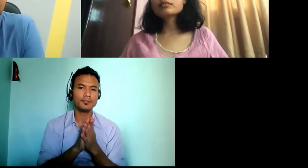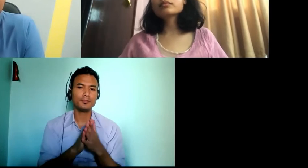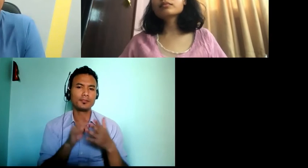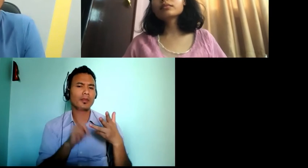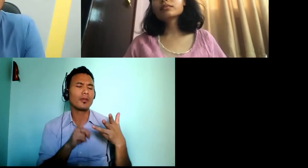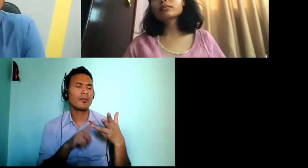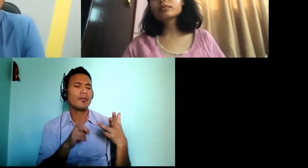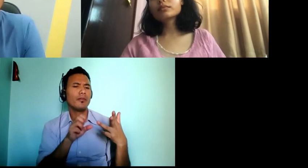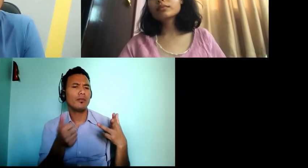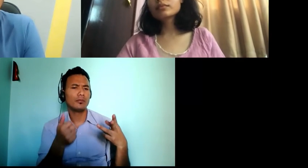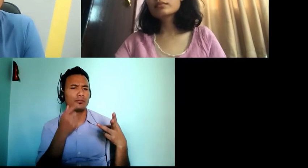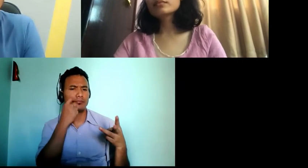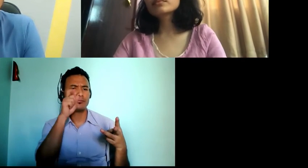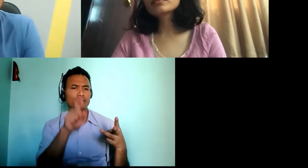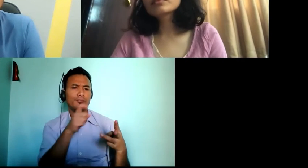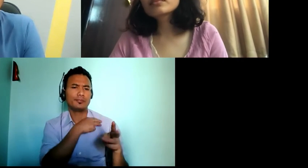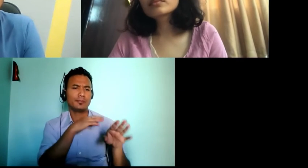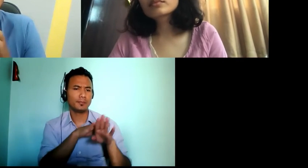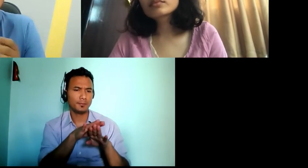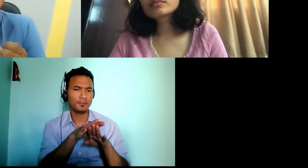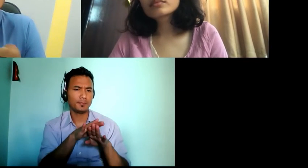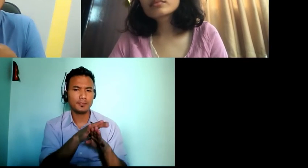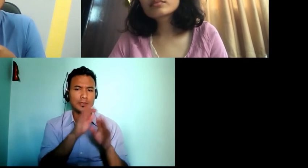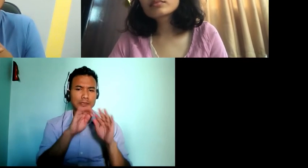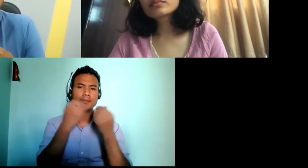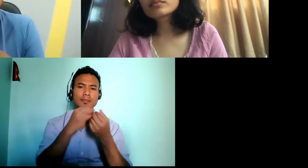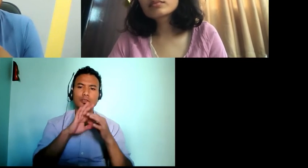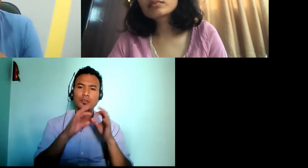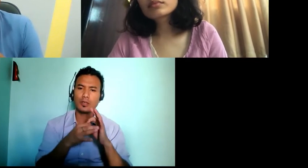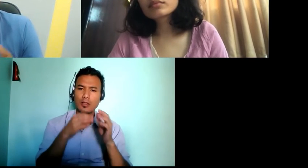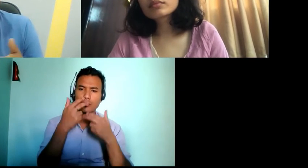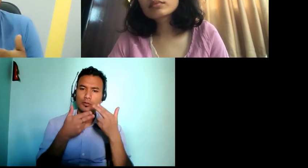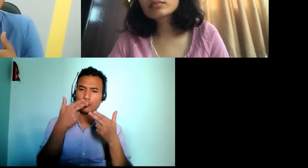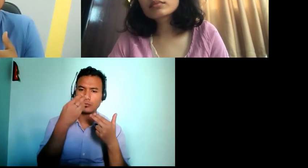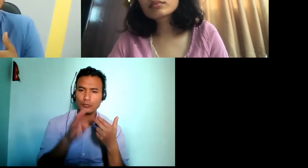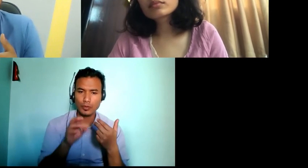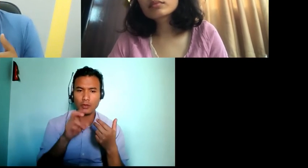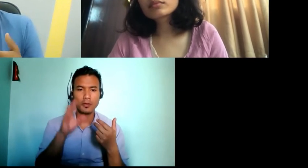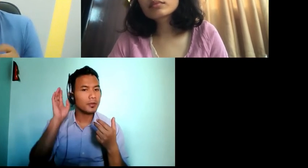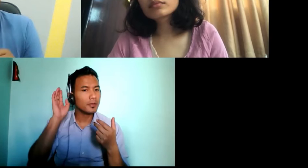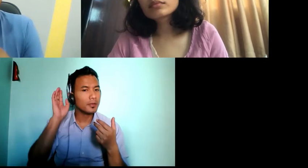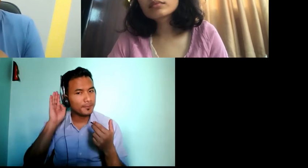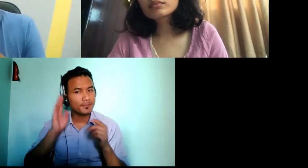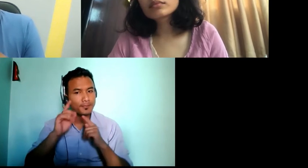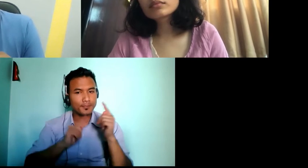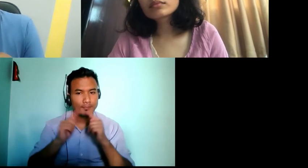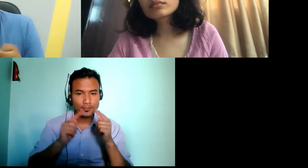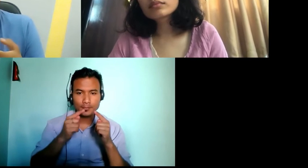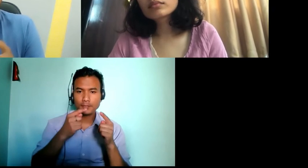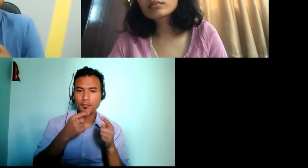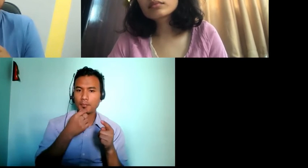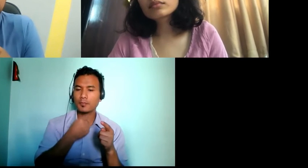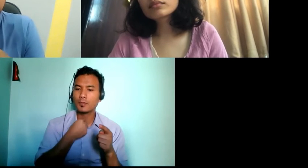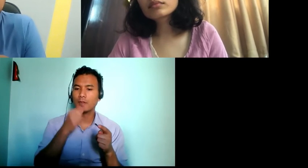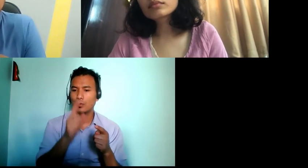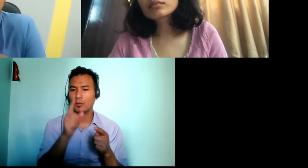अलिकति ओल्ड एज मान्छेहरूमा चाहिँ अलिकति त्यो सोसियल मिडिया त चलाउनुहुन्छ, तर त्यसमध्ये आएको न्युज चाहिँ कुन चाहिँ अथेन्टिक हो न्युज हो कुन चाहिँ